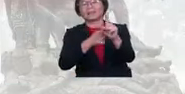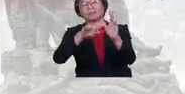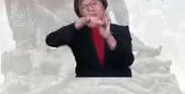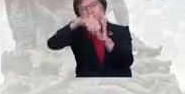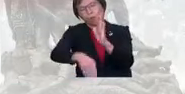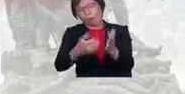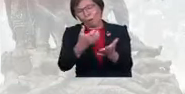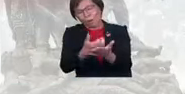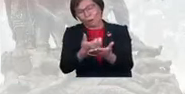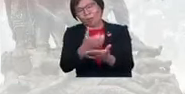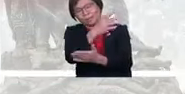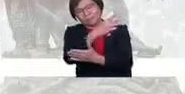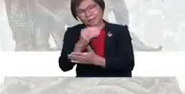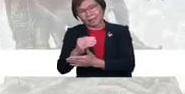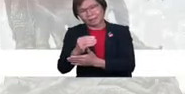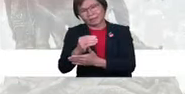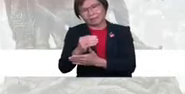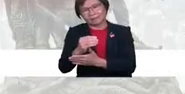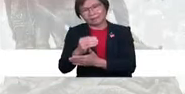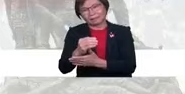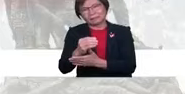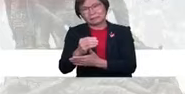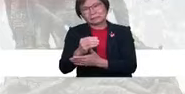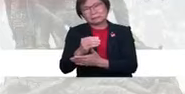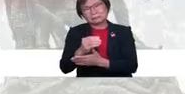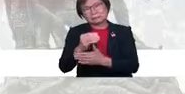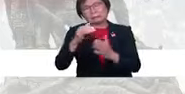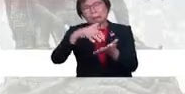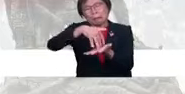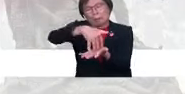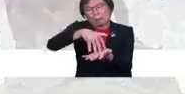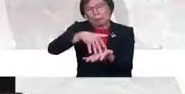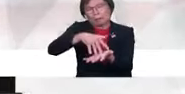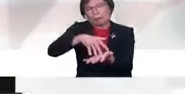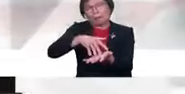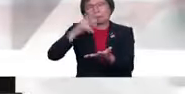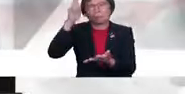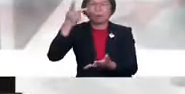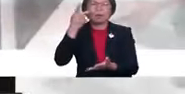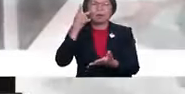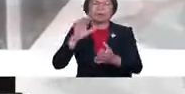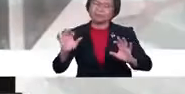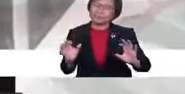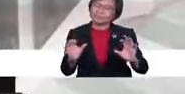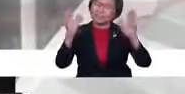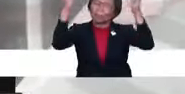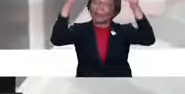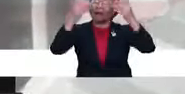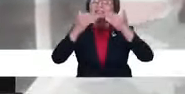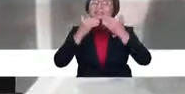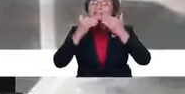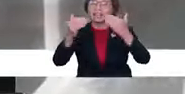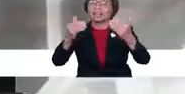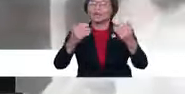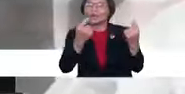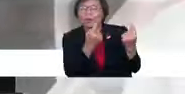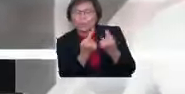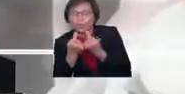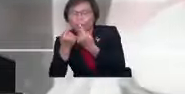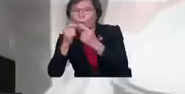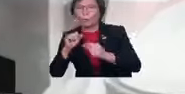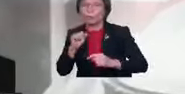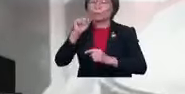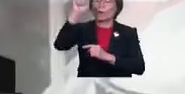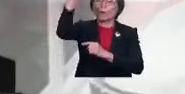dan daripada ketidakstabilan politik selamat mencukur yg ulang tahun kemerdekaan